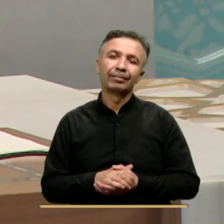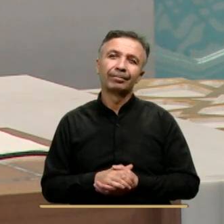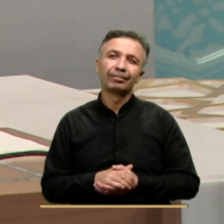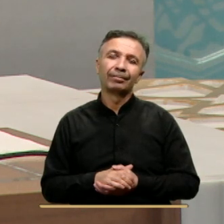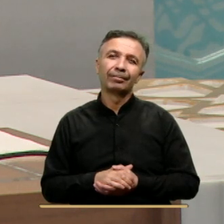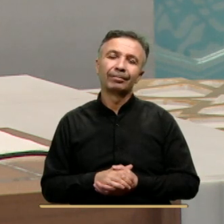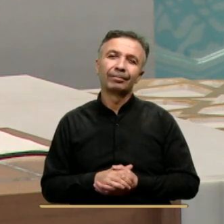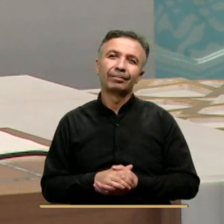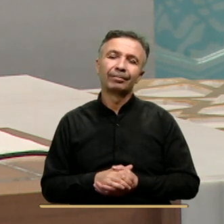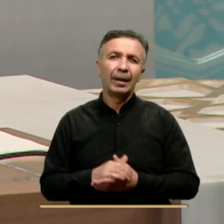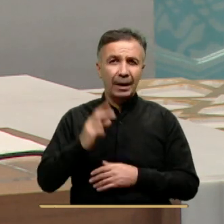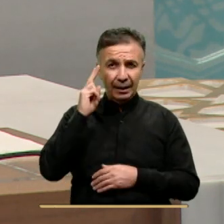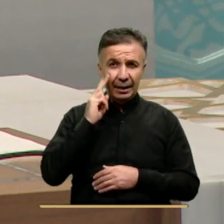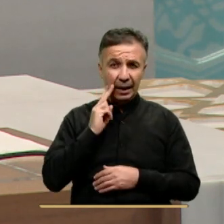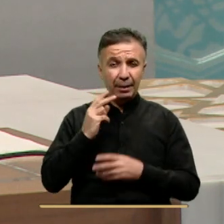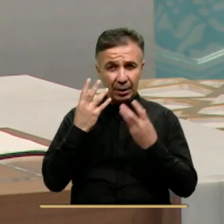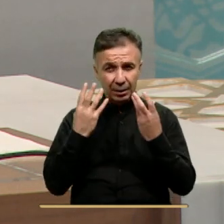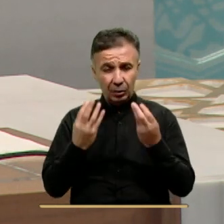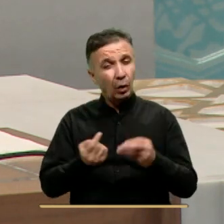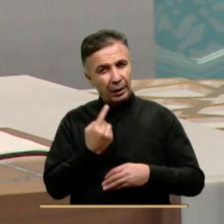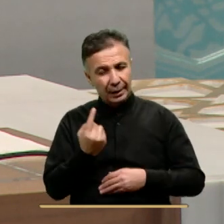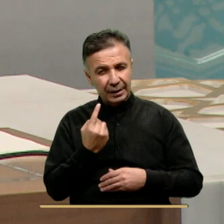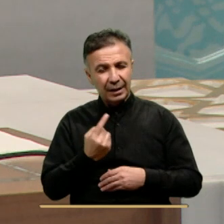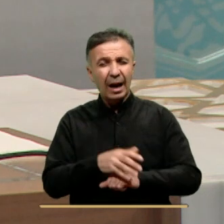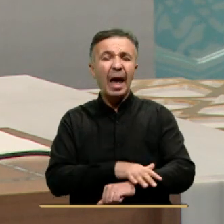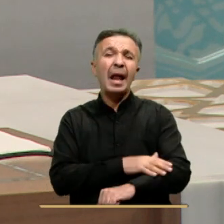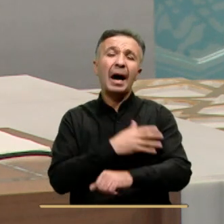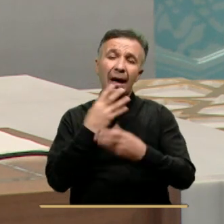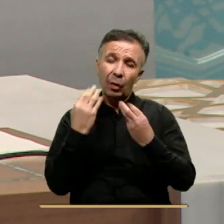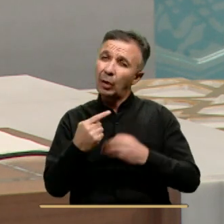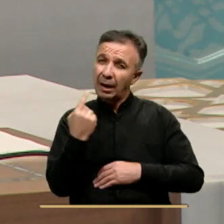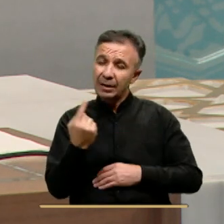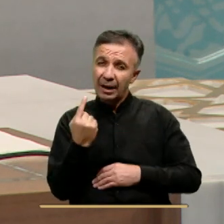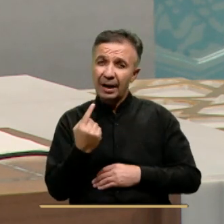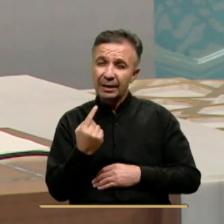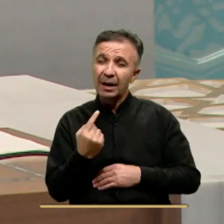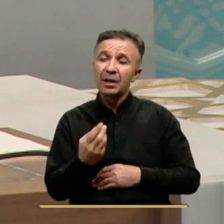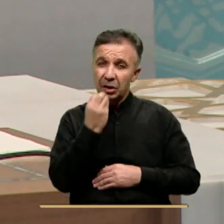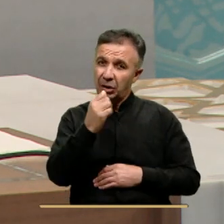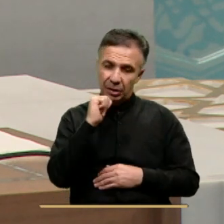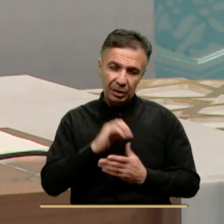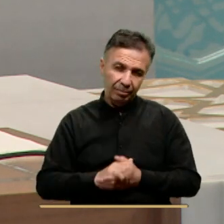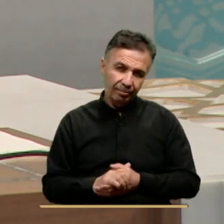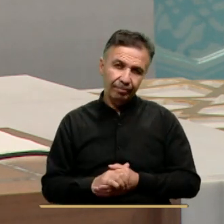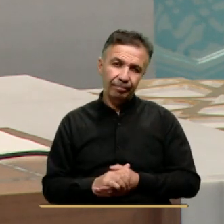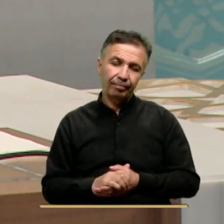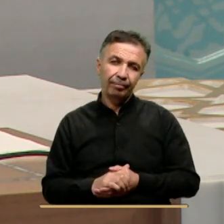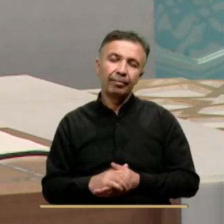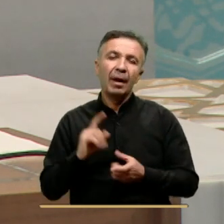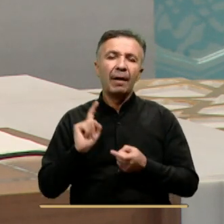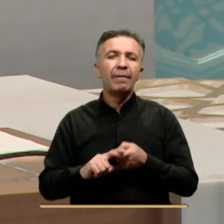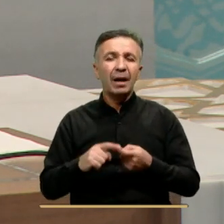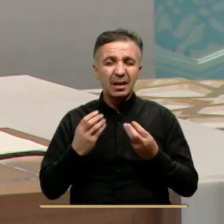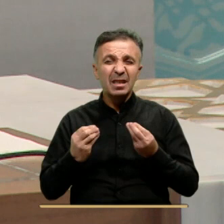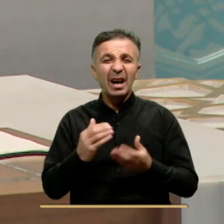peygamberler temiz olan şeylerden Helal olan şeylerden yiyin ve Salih